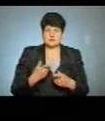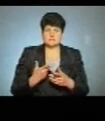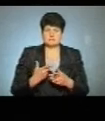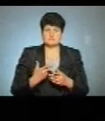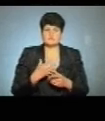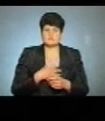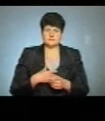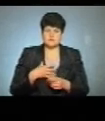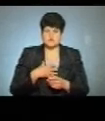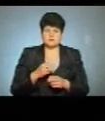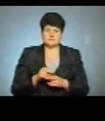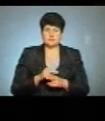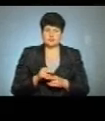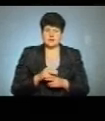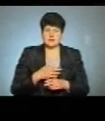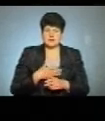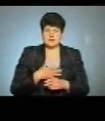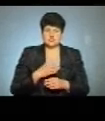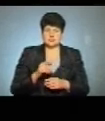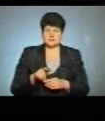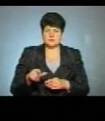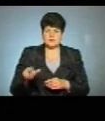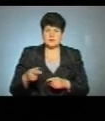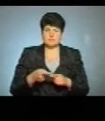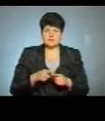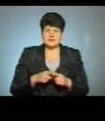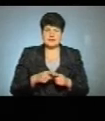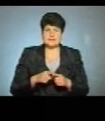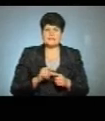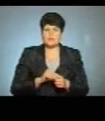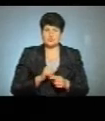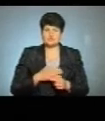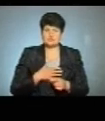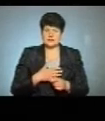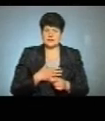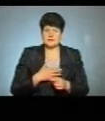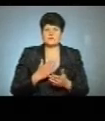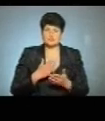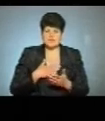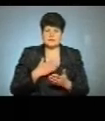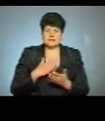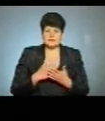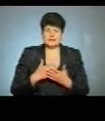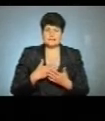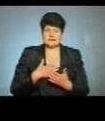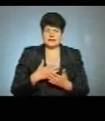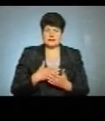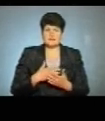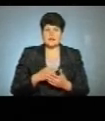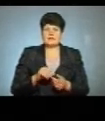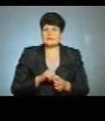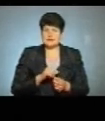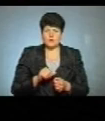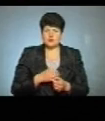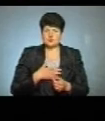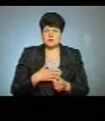в лікуванні наших пацієнтів, тому що це є наркозно-дихальний апарат. Ми маємо дихальних апаратів досить, але